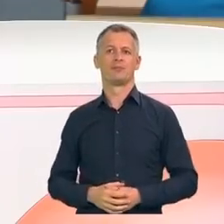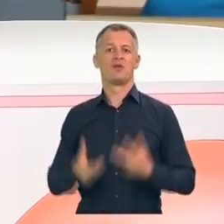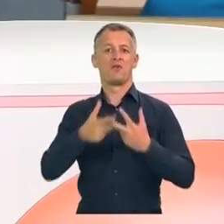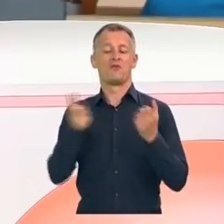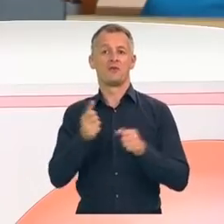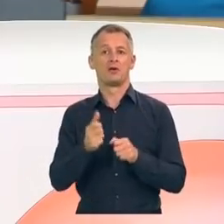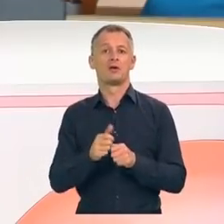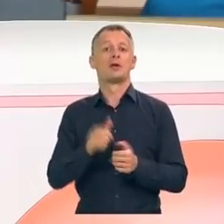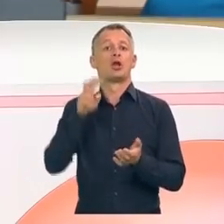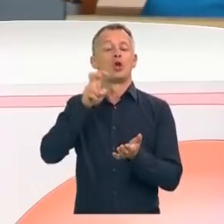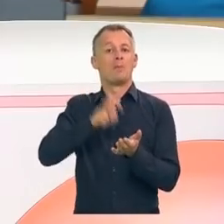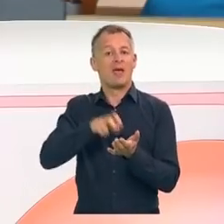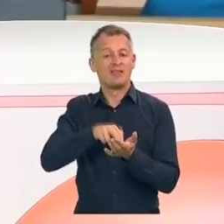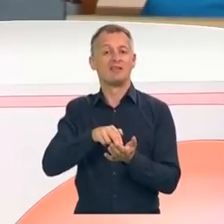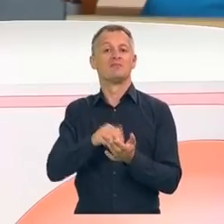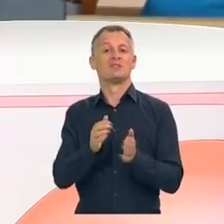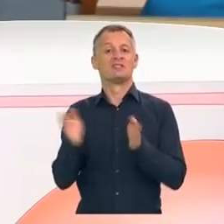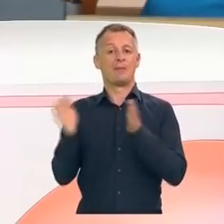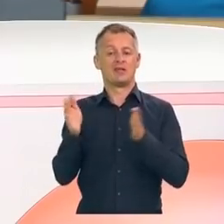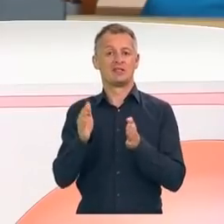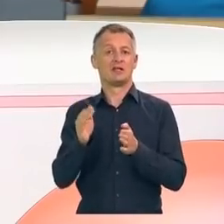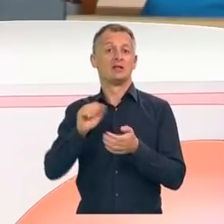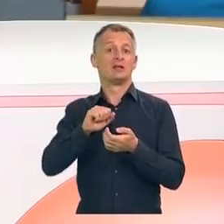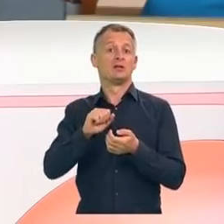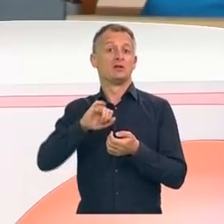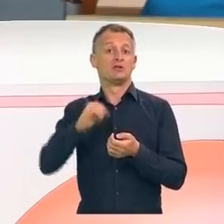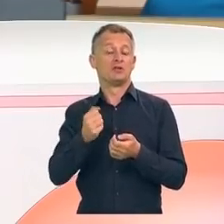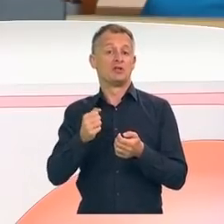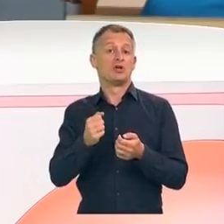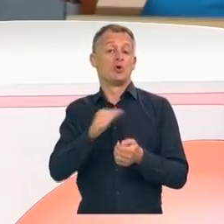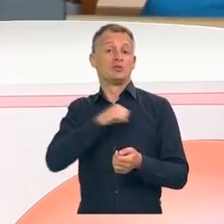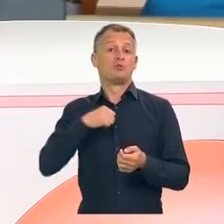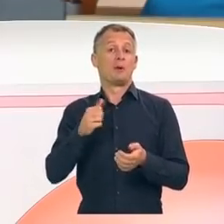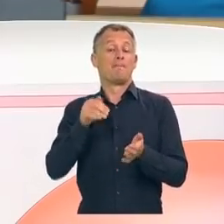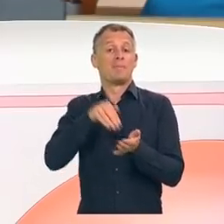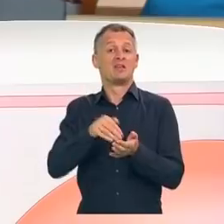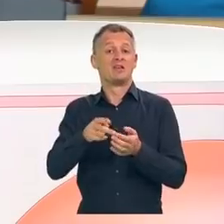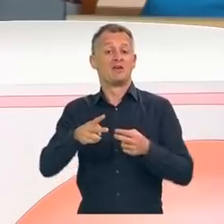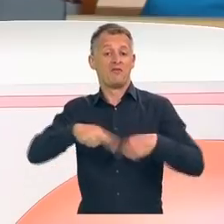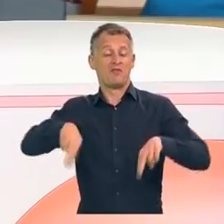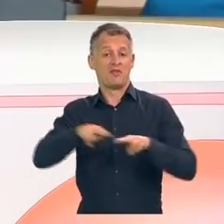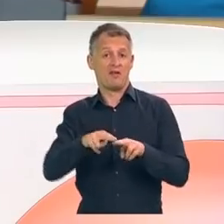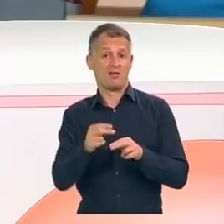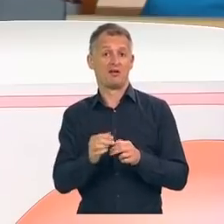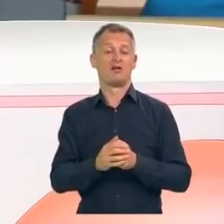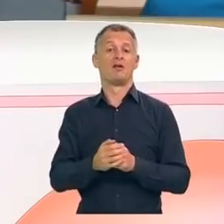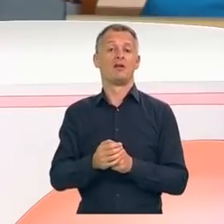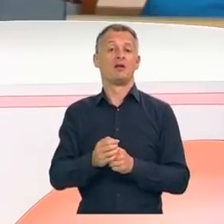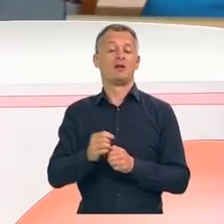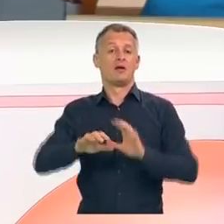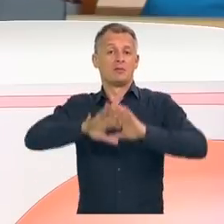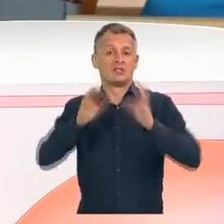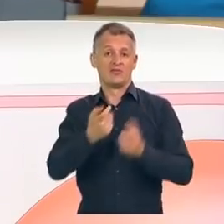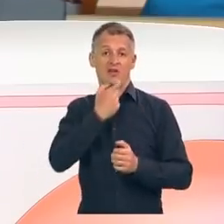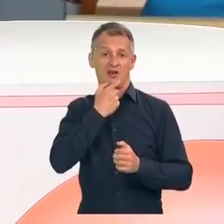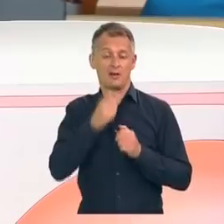Fără medii semestriale, fără teze și o singură medie generală la finalul anului sunt principalele schimbări din învățământul